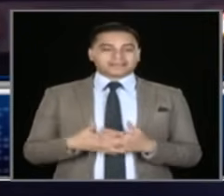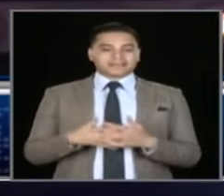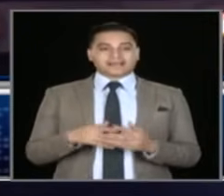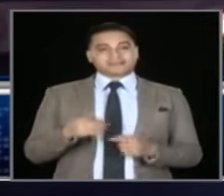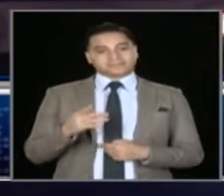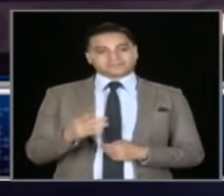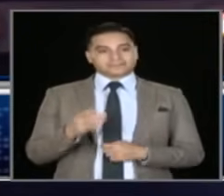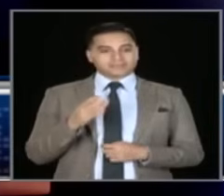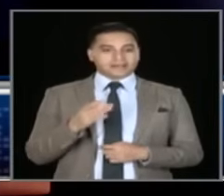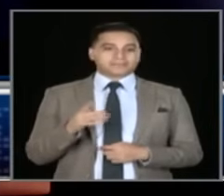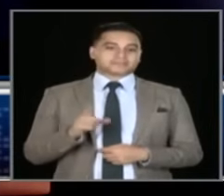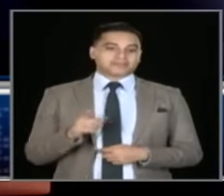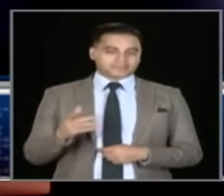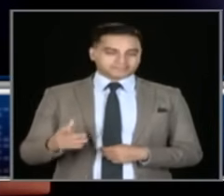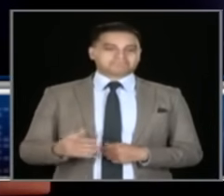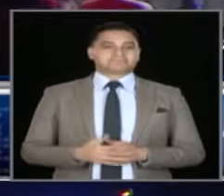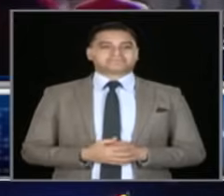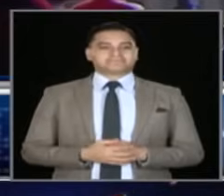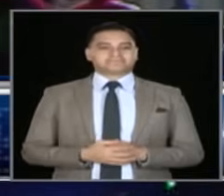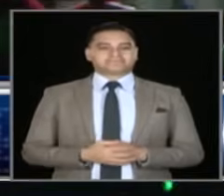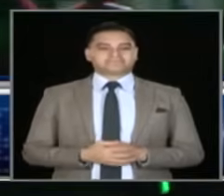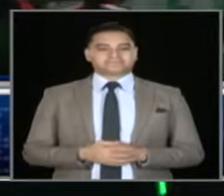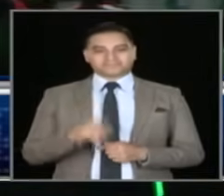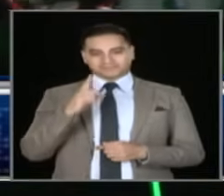يا زهراء، إجابة صحيحة.